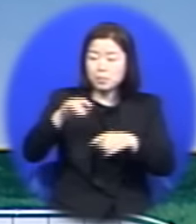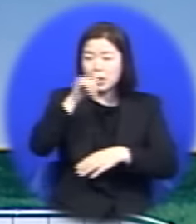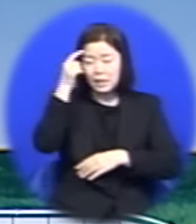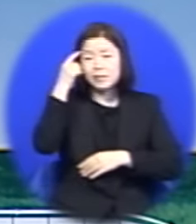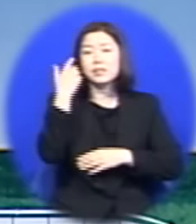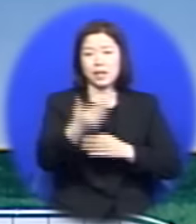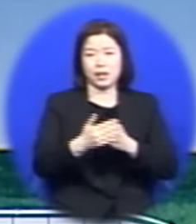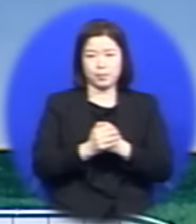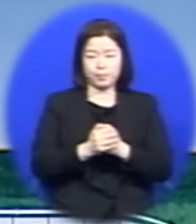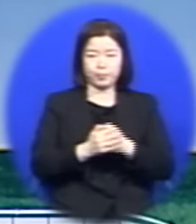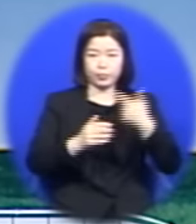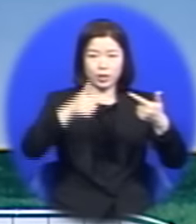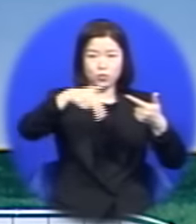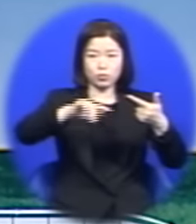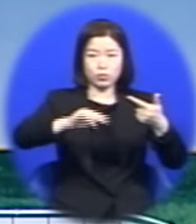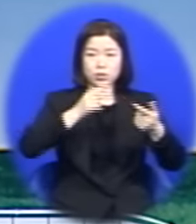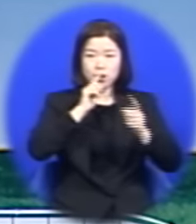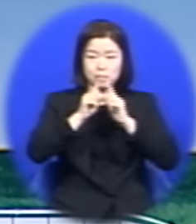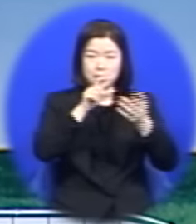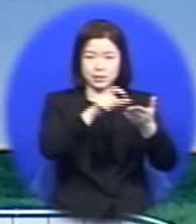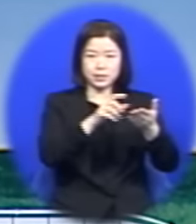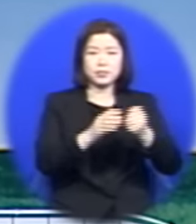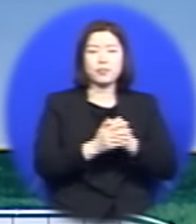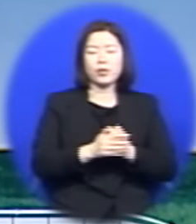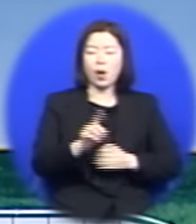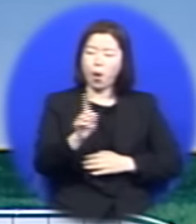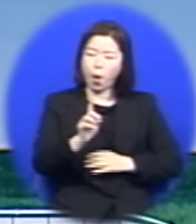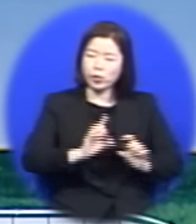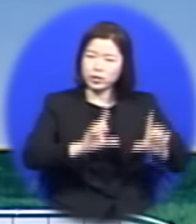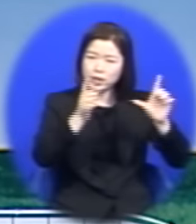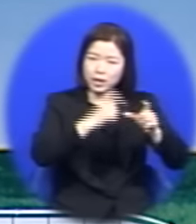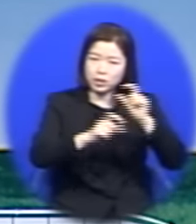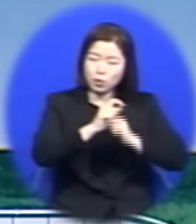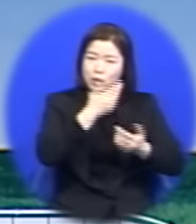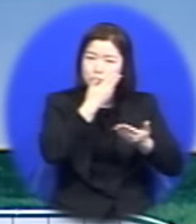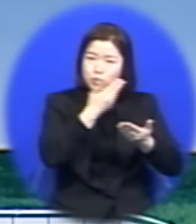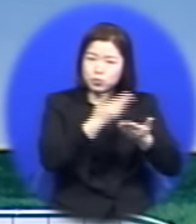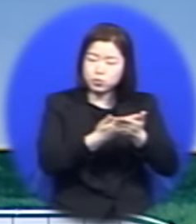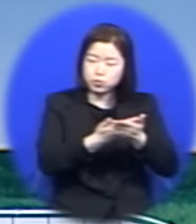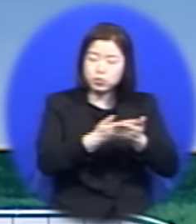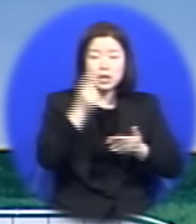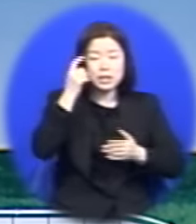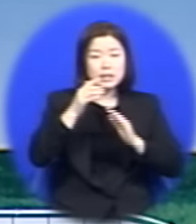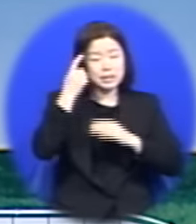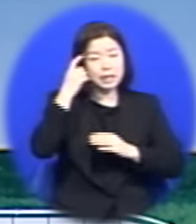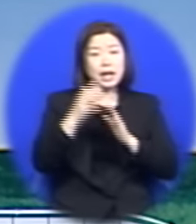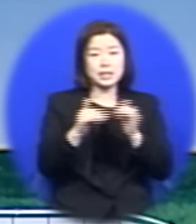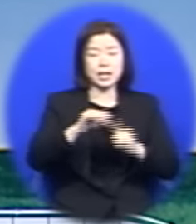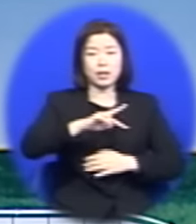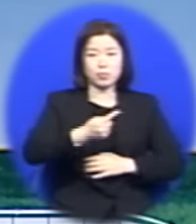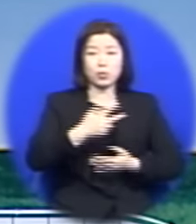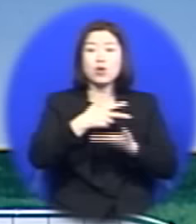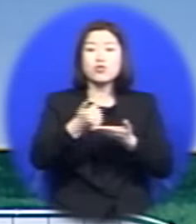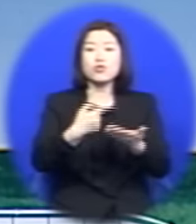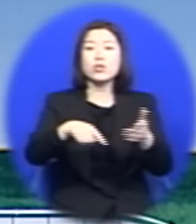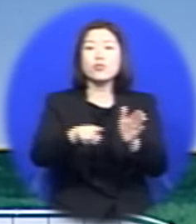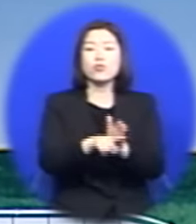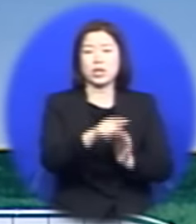6절 말씀에 이렇게 말씀합니다. 어떤 나를 더 존중히 여기는 사람도 주님을 위하여 그렇게 하는